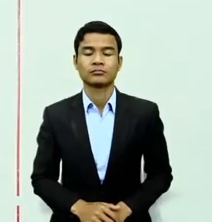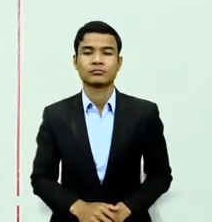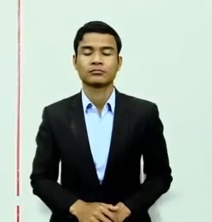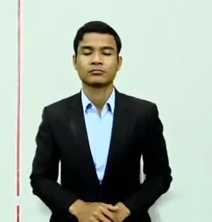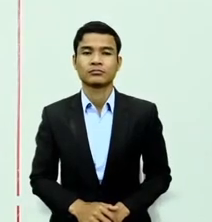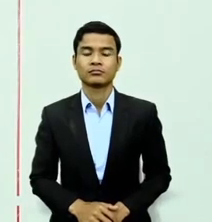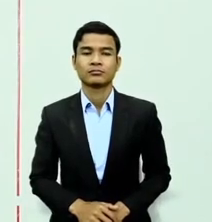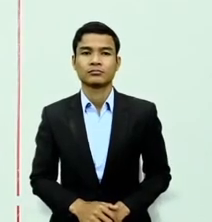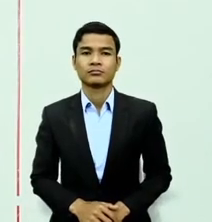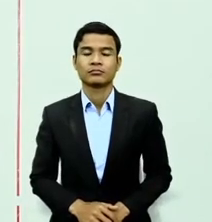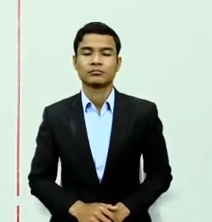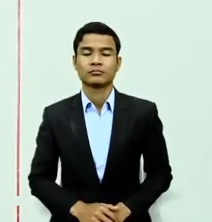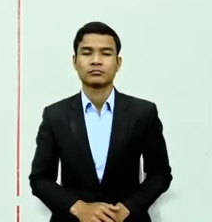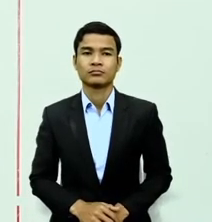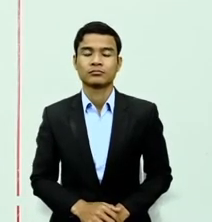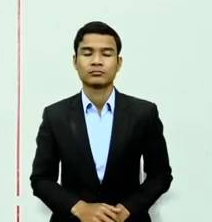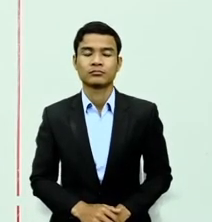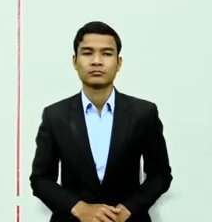chà